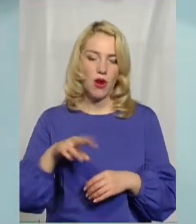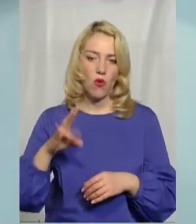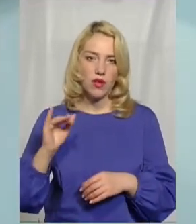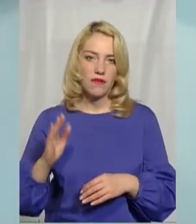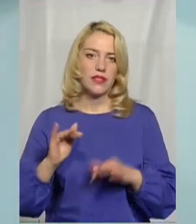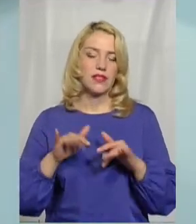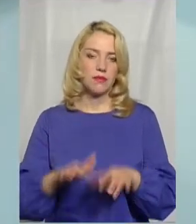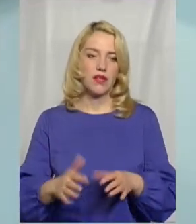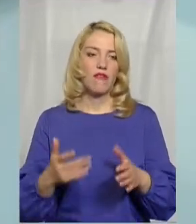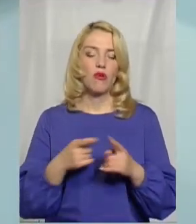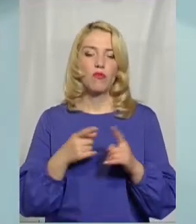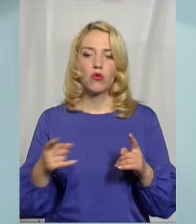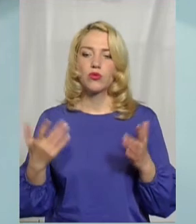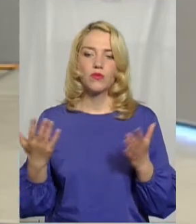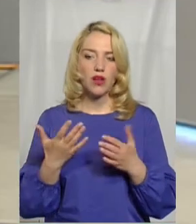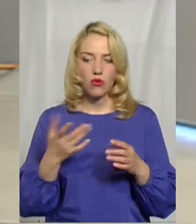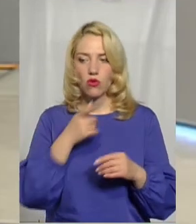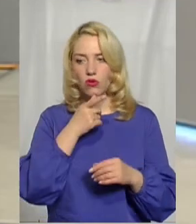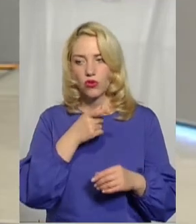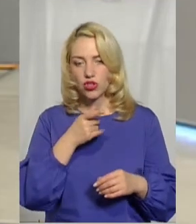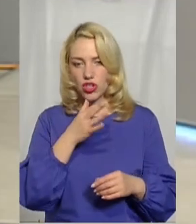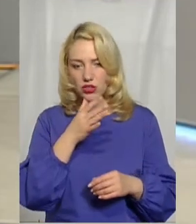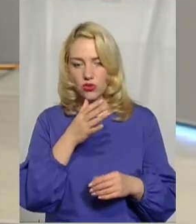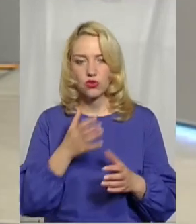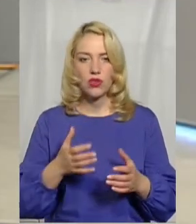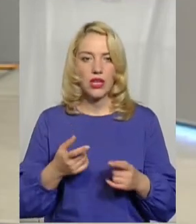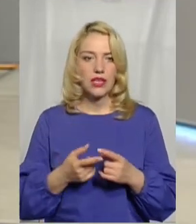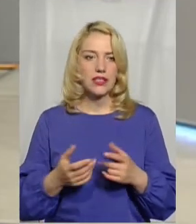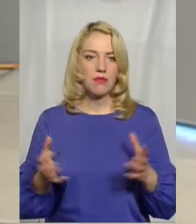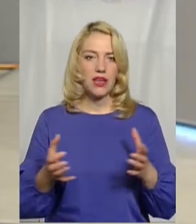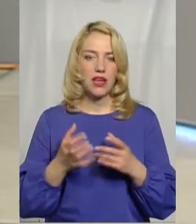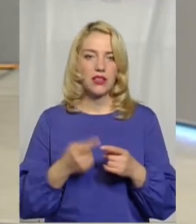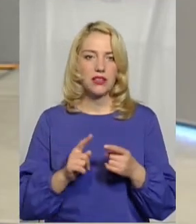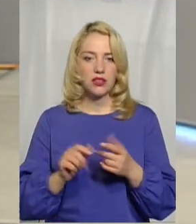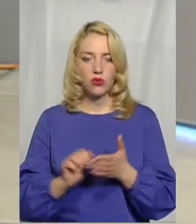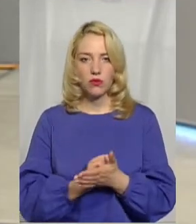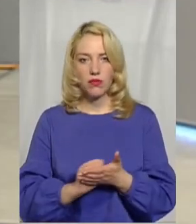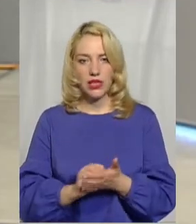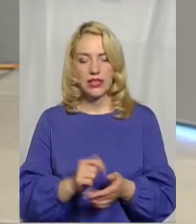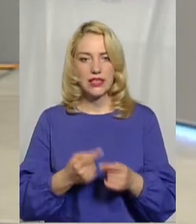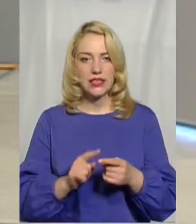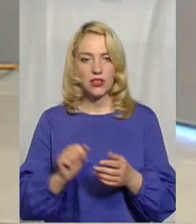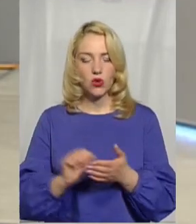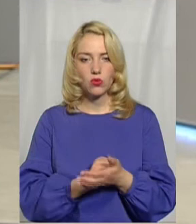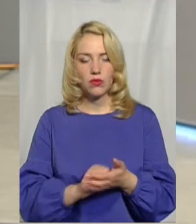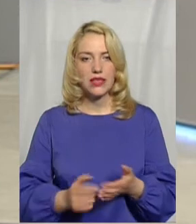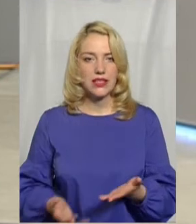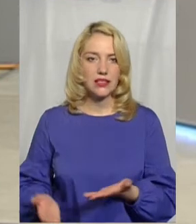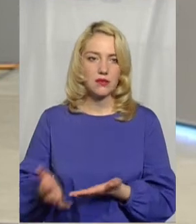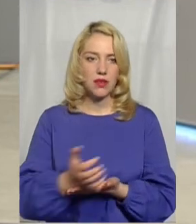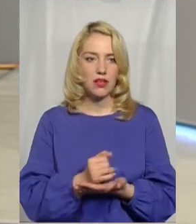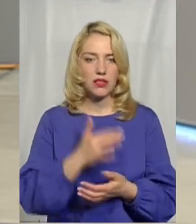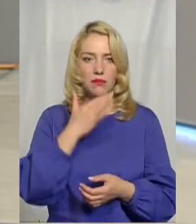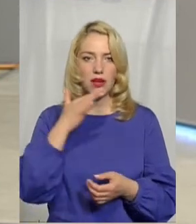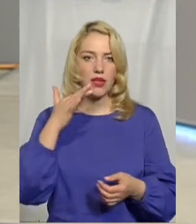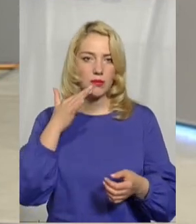Так. Протягом якого часу збиралися ці документи? Ну, документи ці збиралися